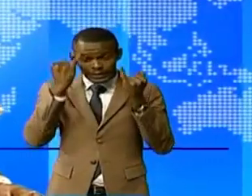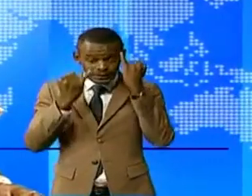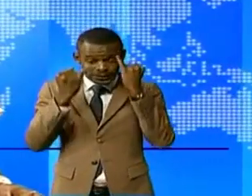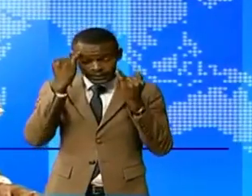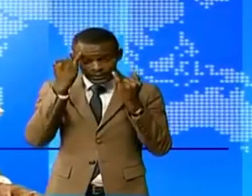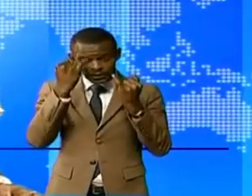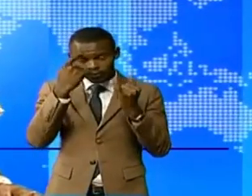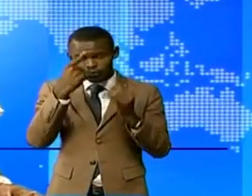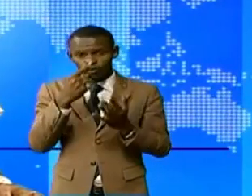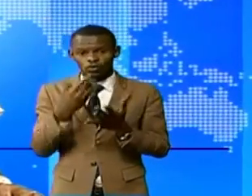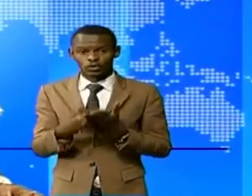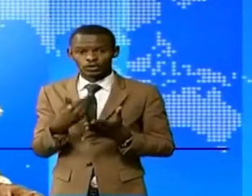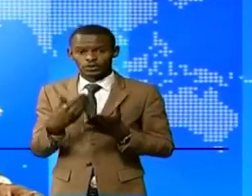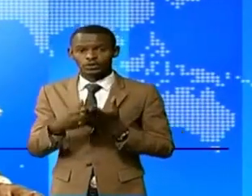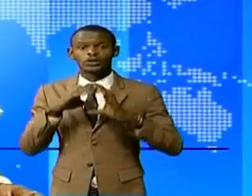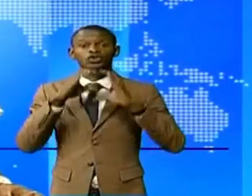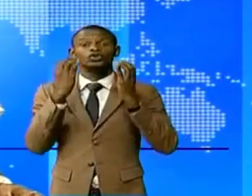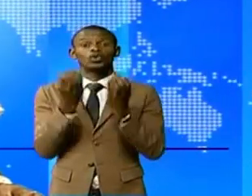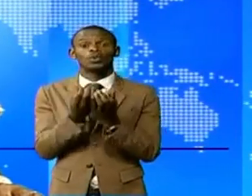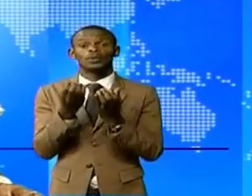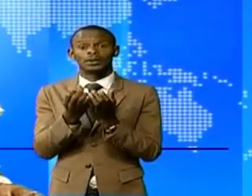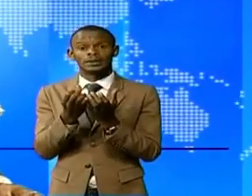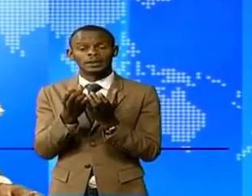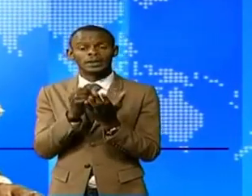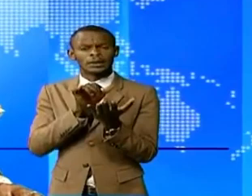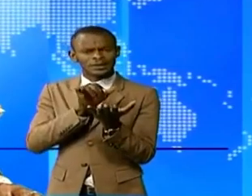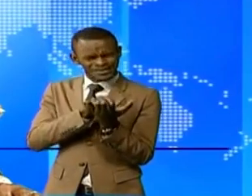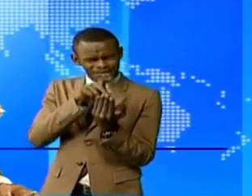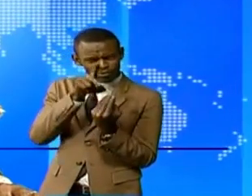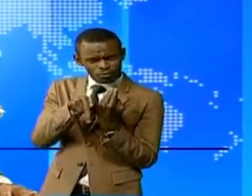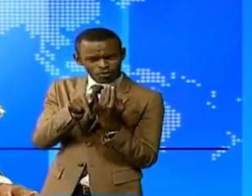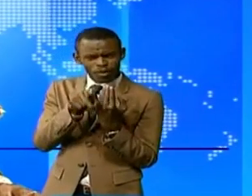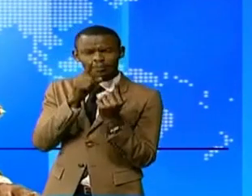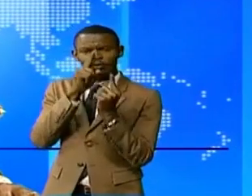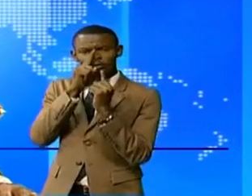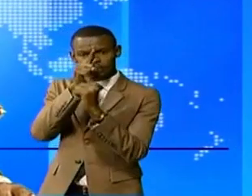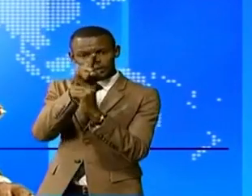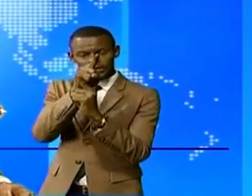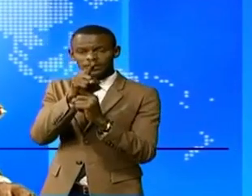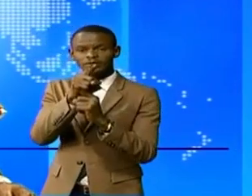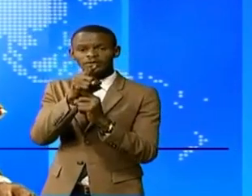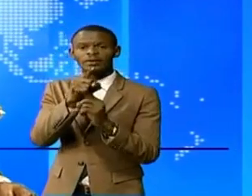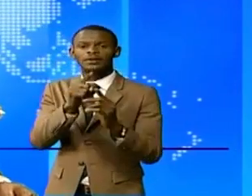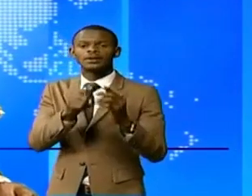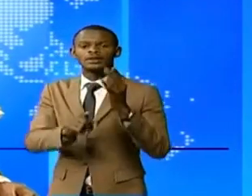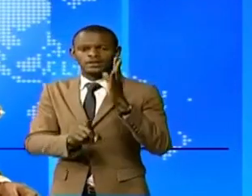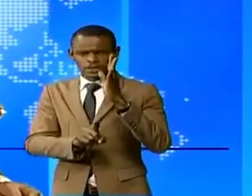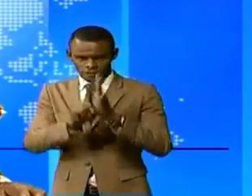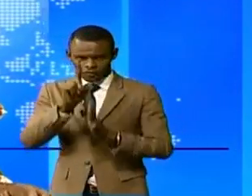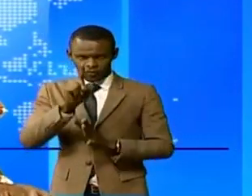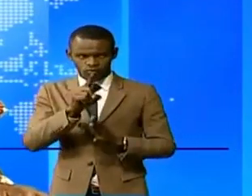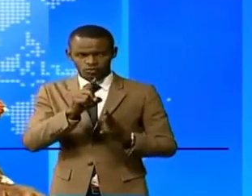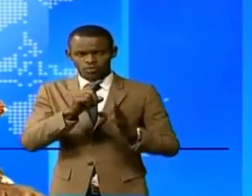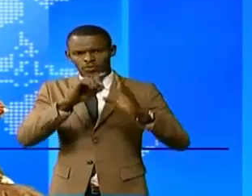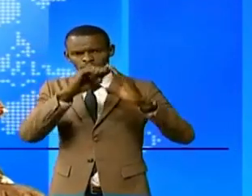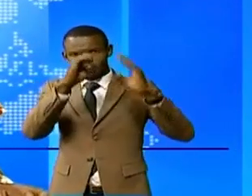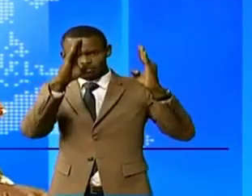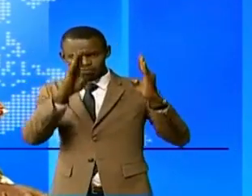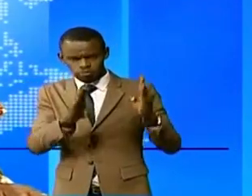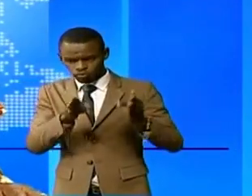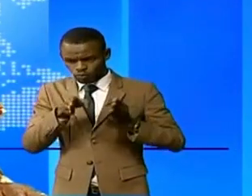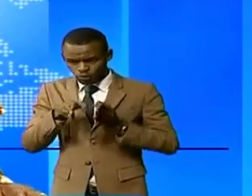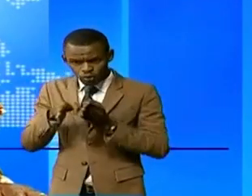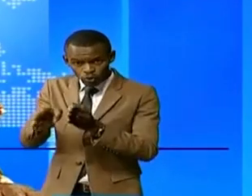qui vise à faire développer les infrastructures de territoire de la RDC. À Bouéndé, dans la province